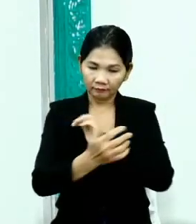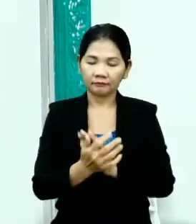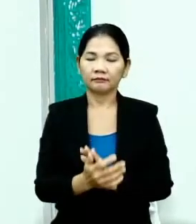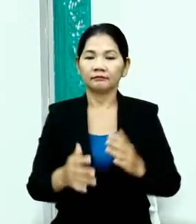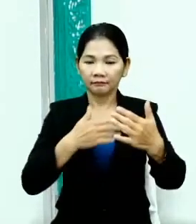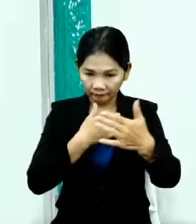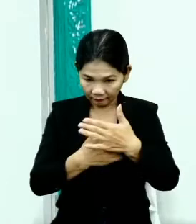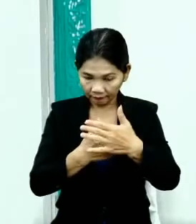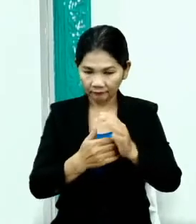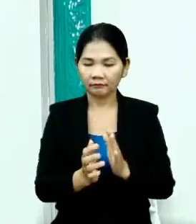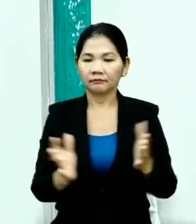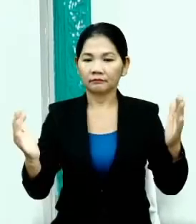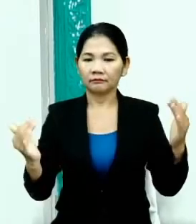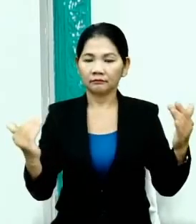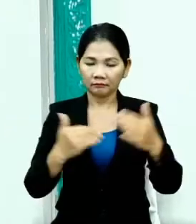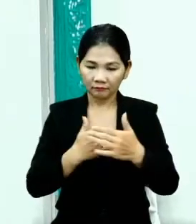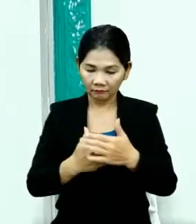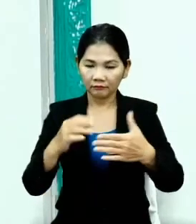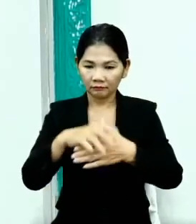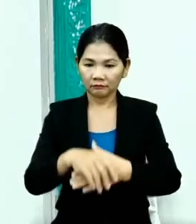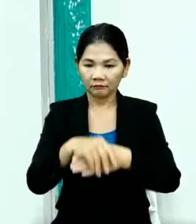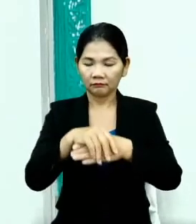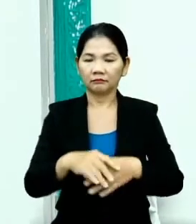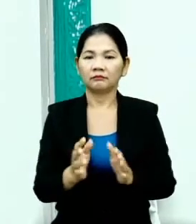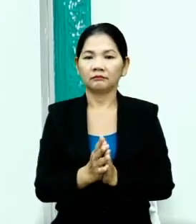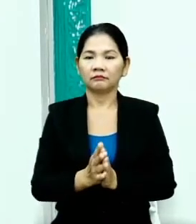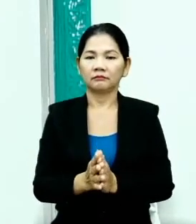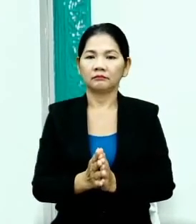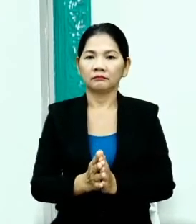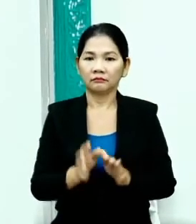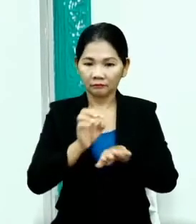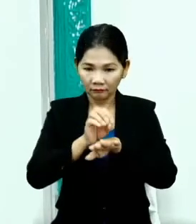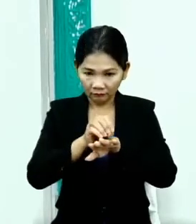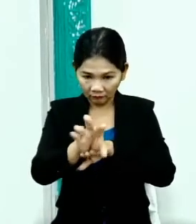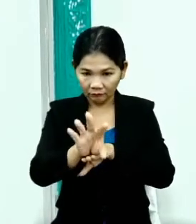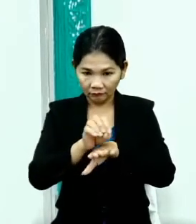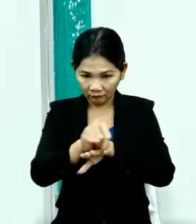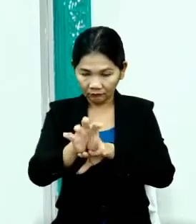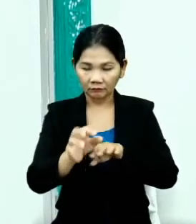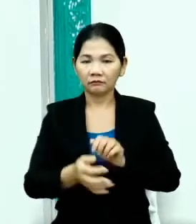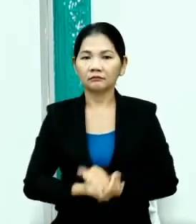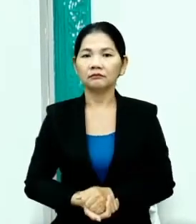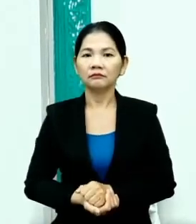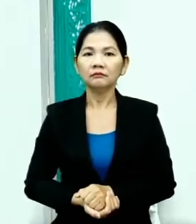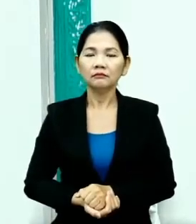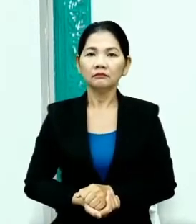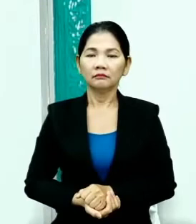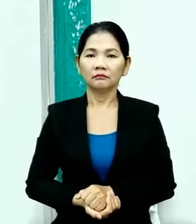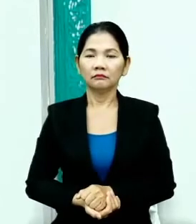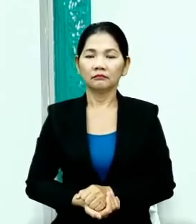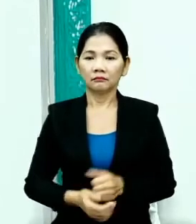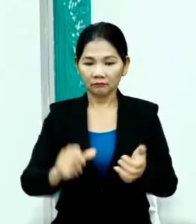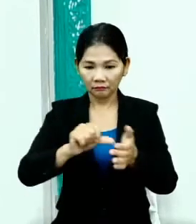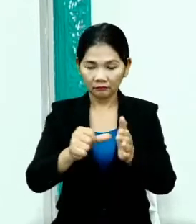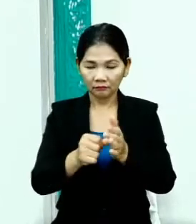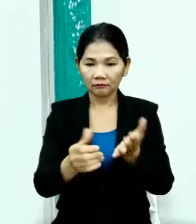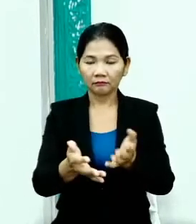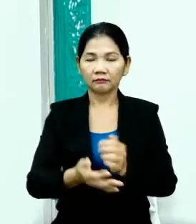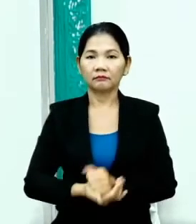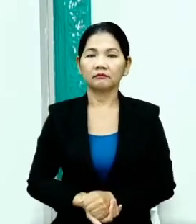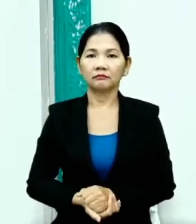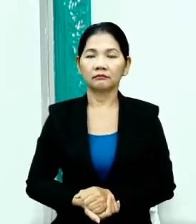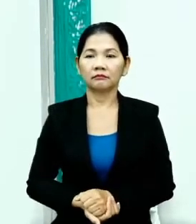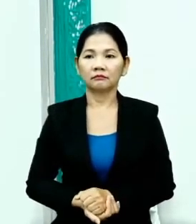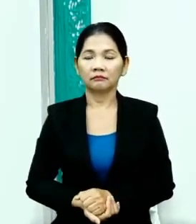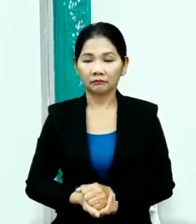chất xin nịt. Tạo bắn to tiến. Tu miền. Cật ơi lươn lươn ra hát nà con á. Tu miên miên này đừng ở đây cơ nọ.